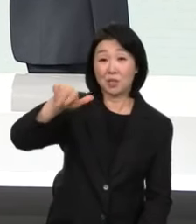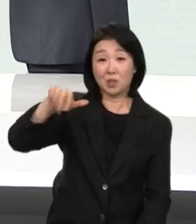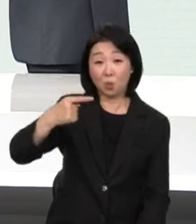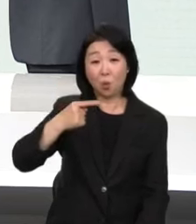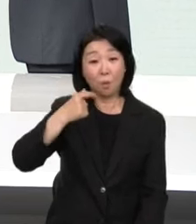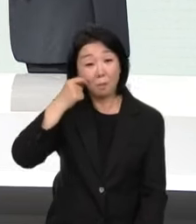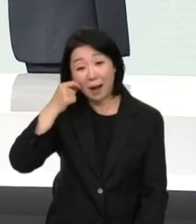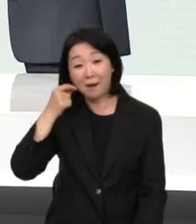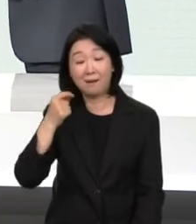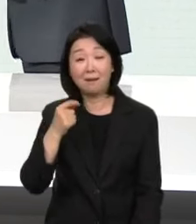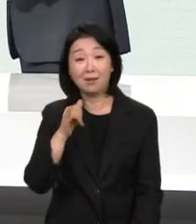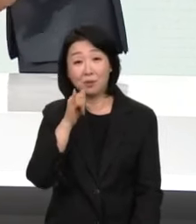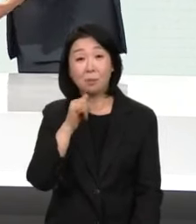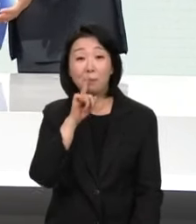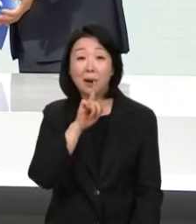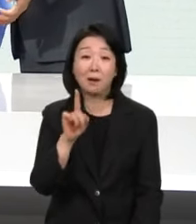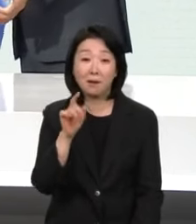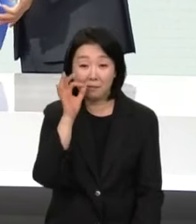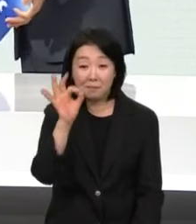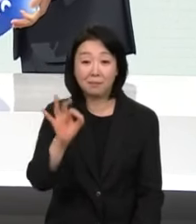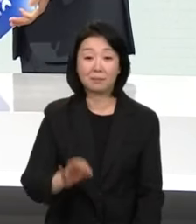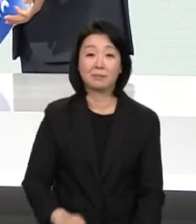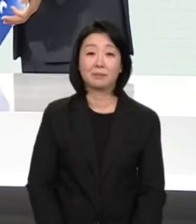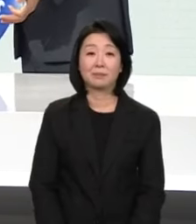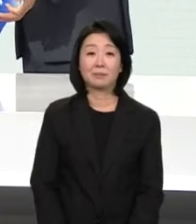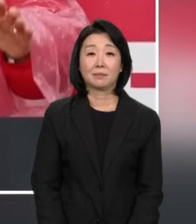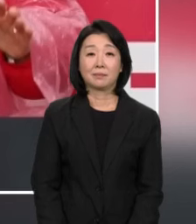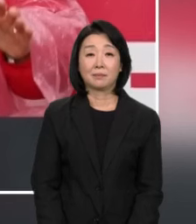합니다. 자, 말씀 한번 들어보시죠. 네.